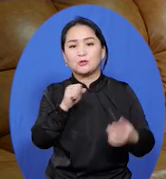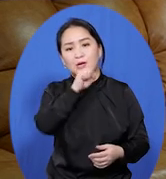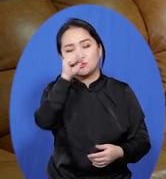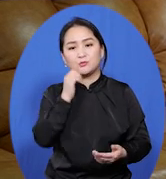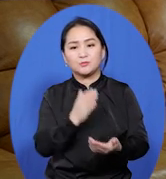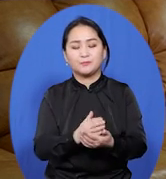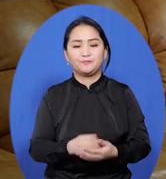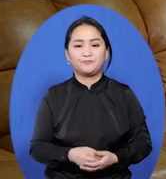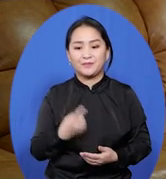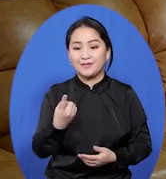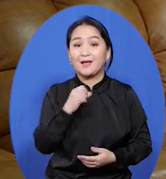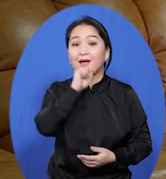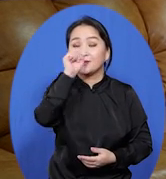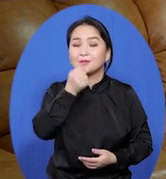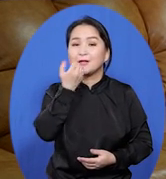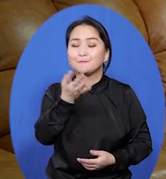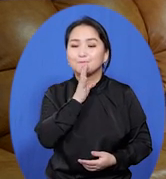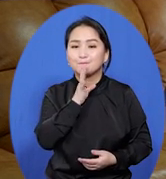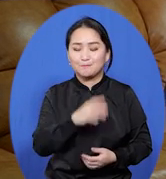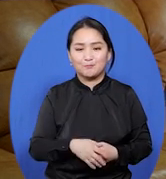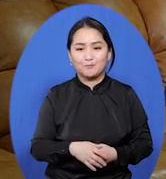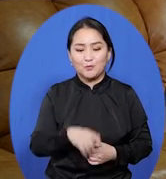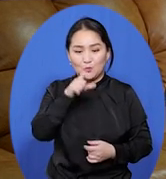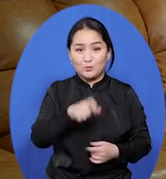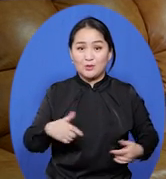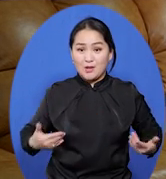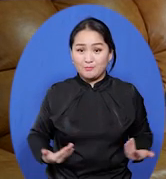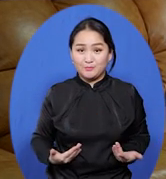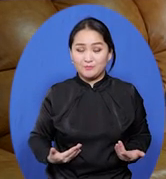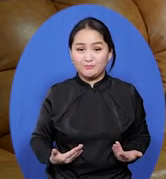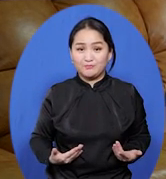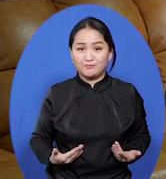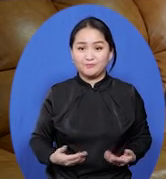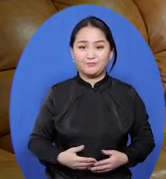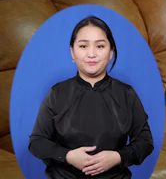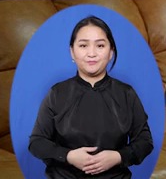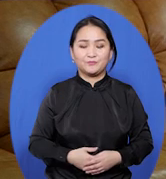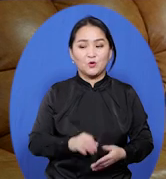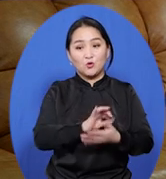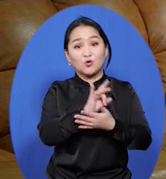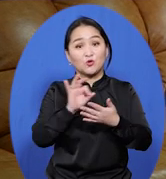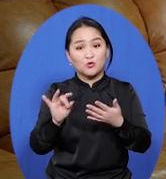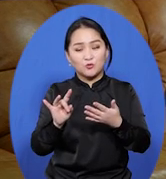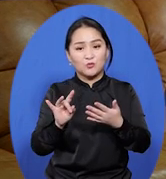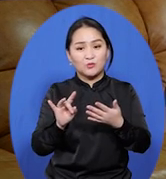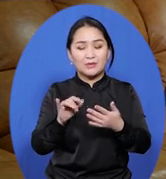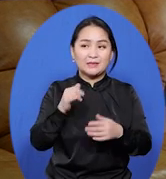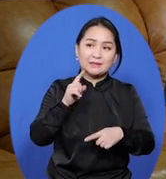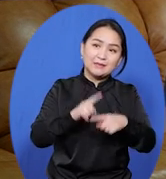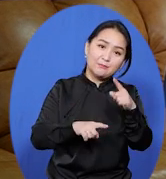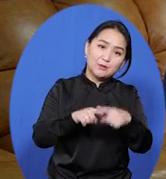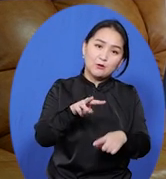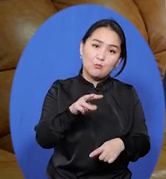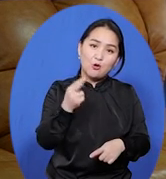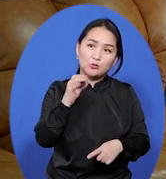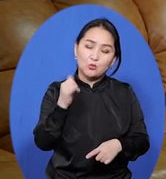олон асуудал байна. Харин би танд яг наад асуултыг шин тавих гэж байна л да. Хүний амьдрал чинь одоо янз бүрийн ямар нэгэн модул, ямар